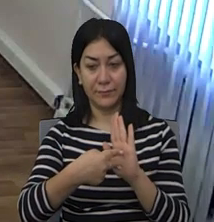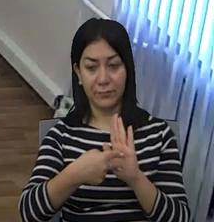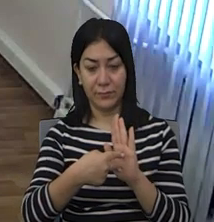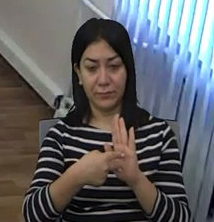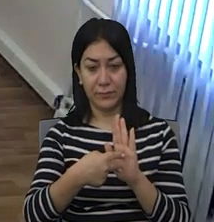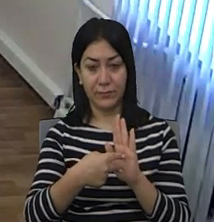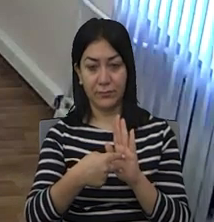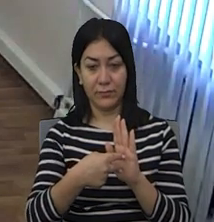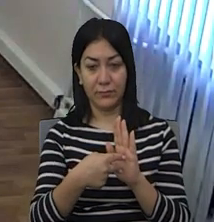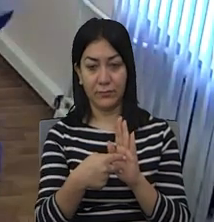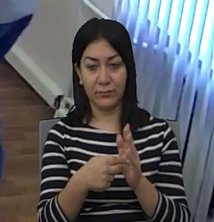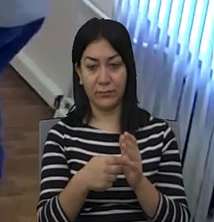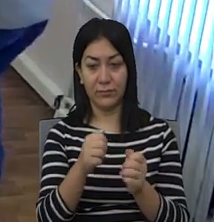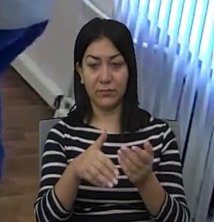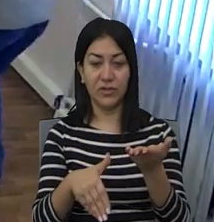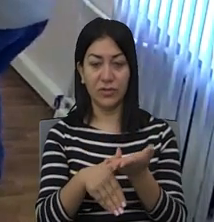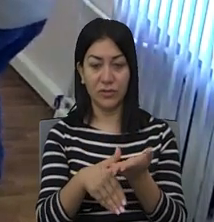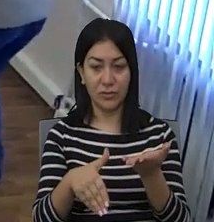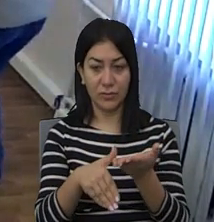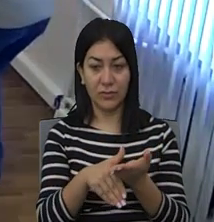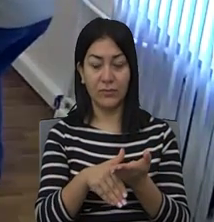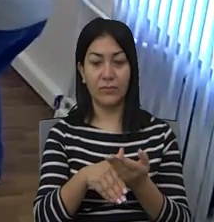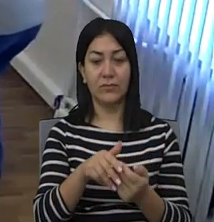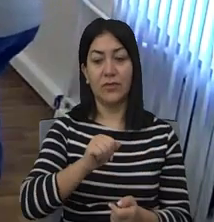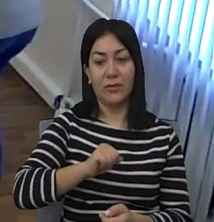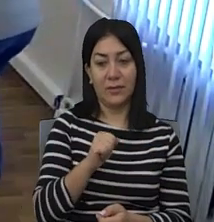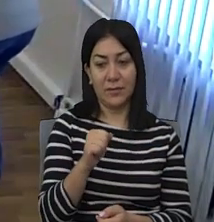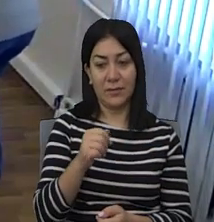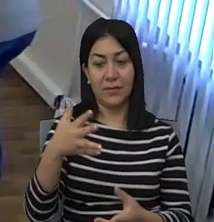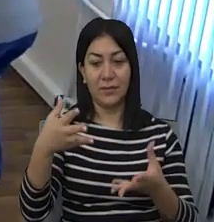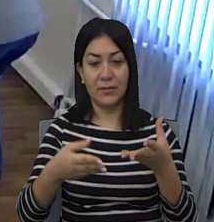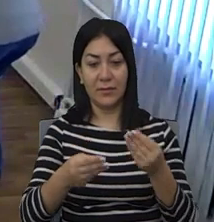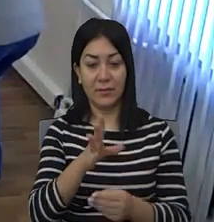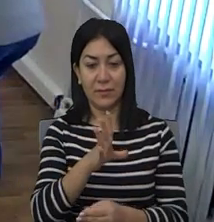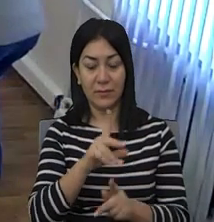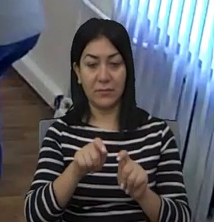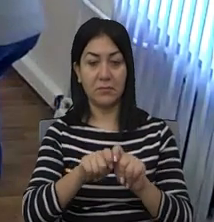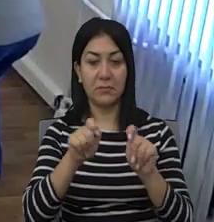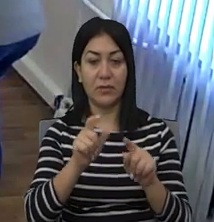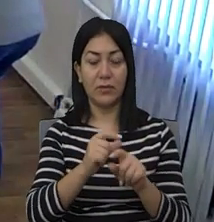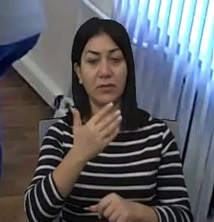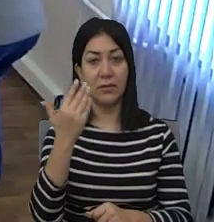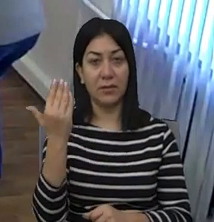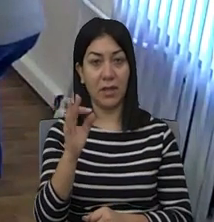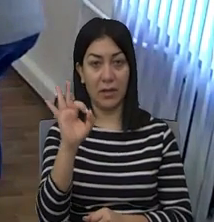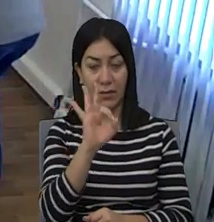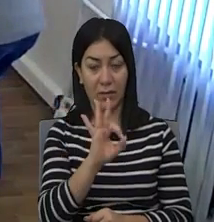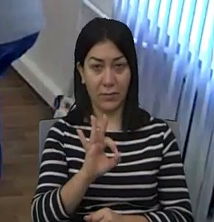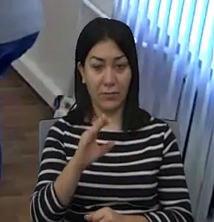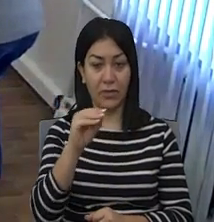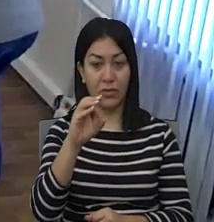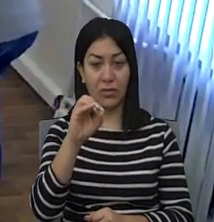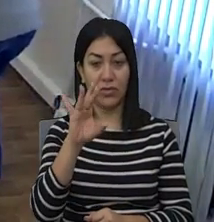հիմնական ջատակով, հիմնական այսպես ենք իր ներդրում ունեցած, ես պիտի բացման խոսքի համար